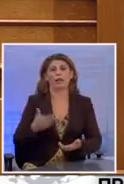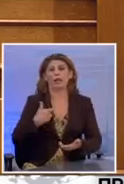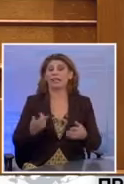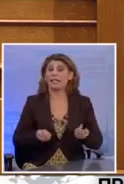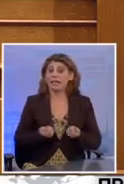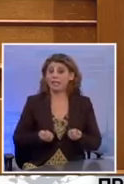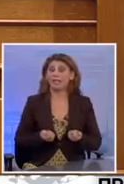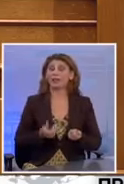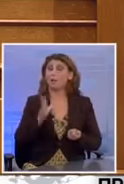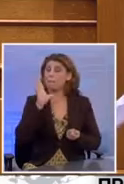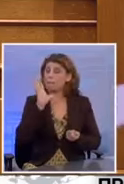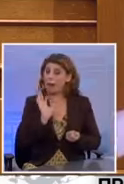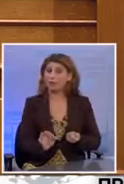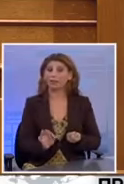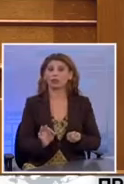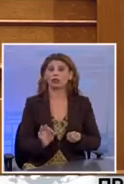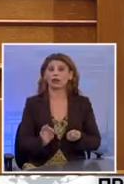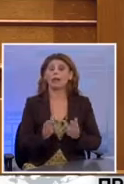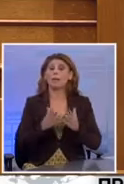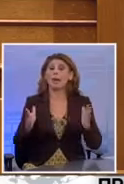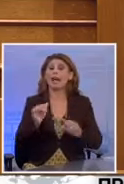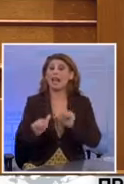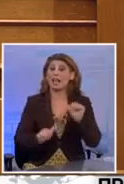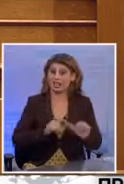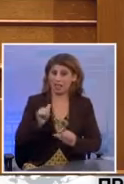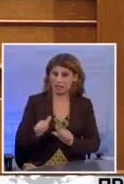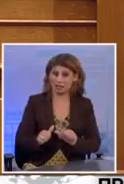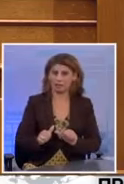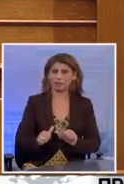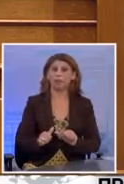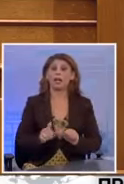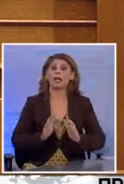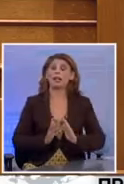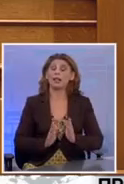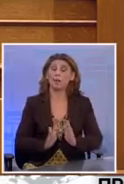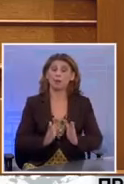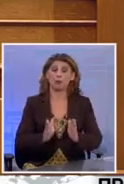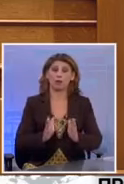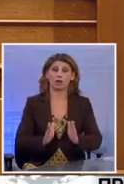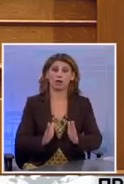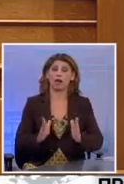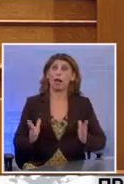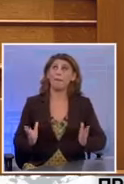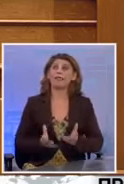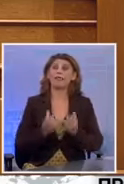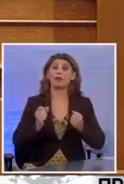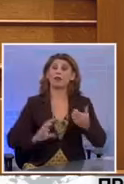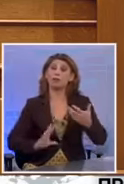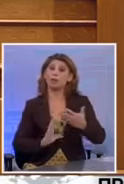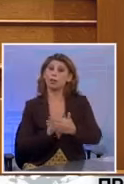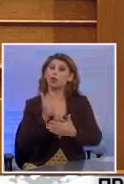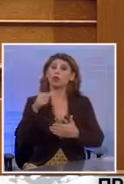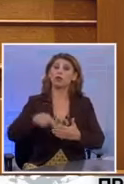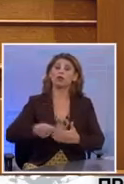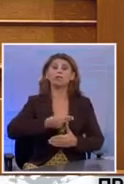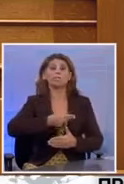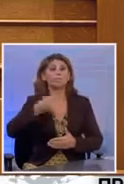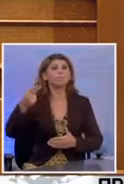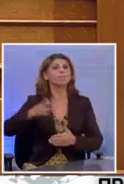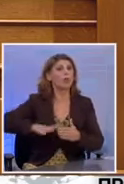γίνουν πραγματικότητα οι μεγάλες αλλαγές, για να πάει μπροστά επιτέλους η δημιουργικότητα αυτού του σπουδαίου